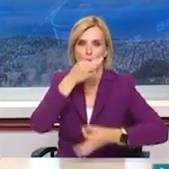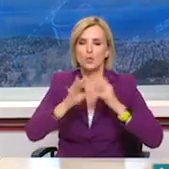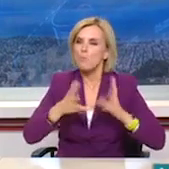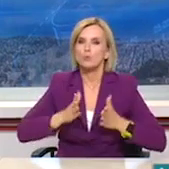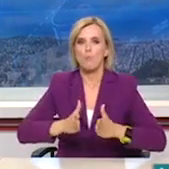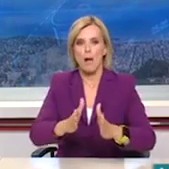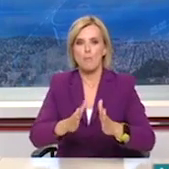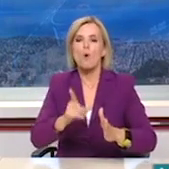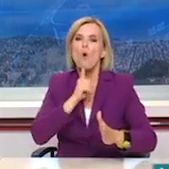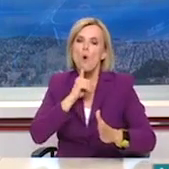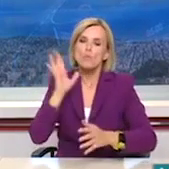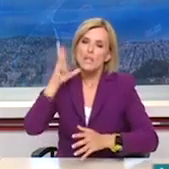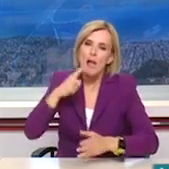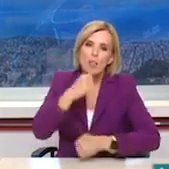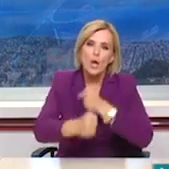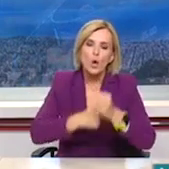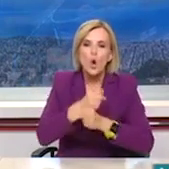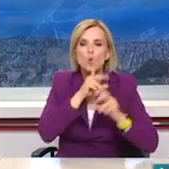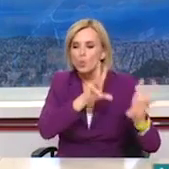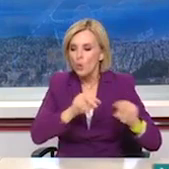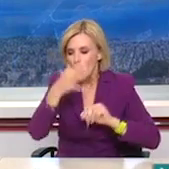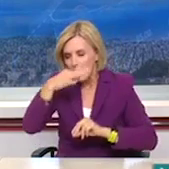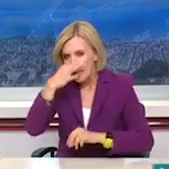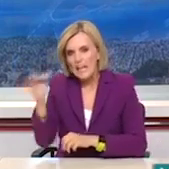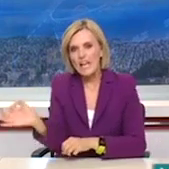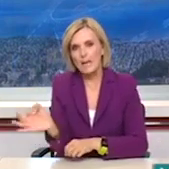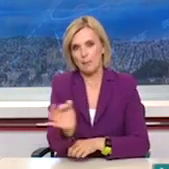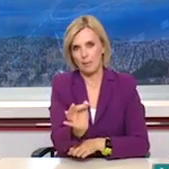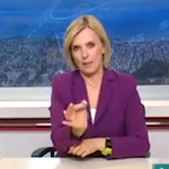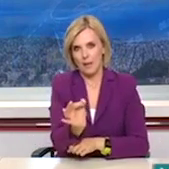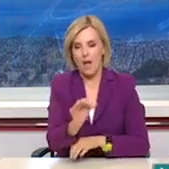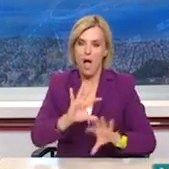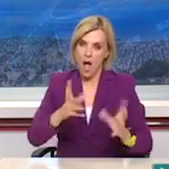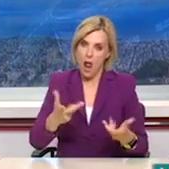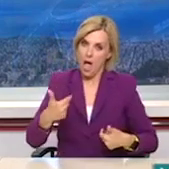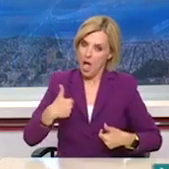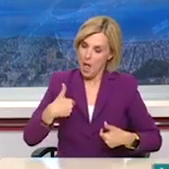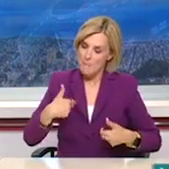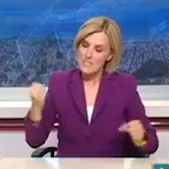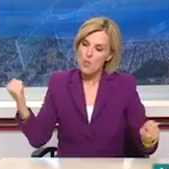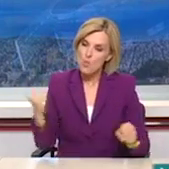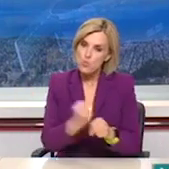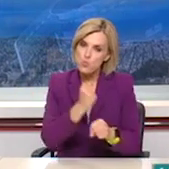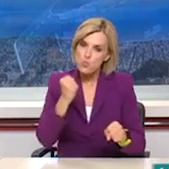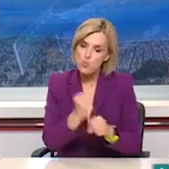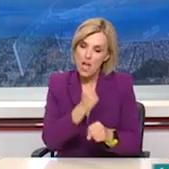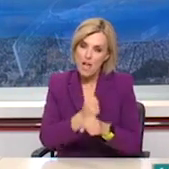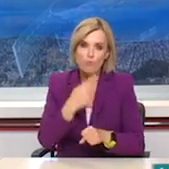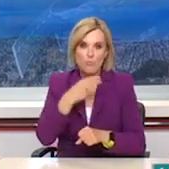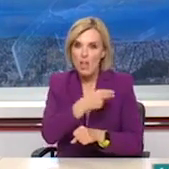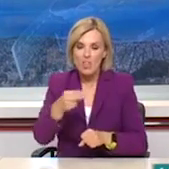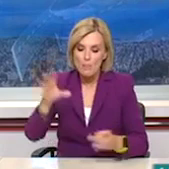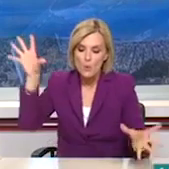Όπως ακριβώς γίνεται κάθε χρόνο με τη γρήπη. Φυσικά, για το νέο ιό θα συνεχίσουμε τη συνεχή μας επιδημιολογική επαγρύπνηση και επιτήρηση